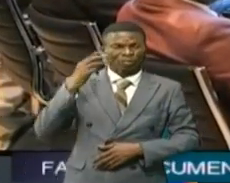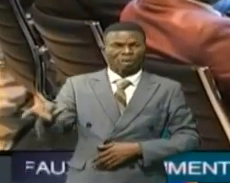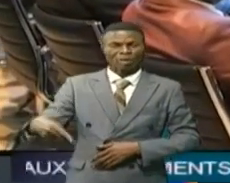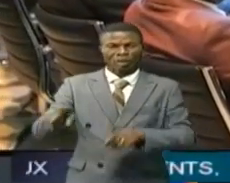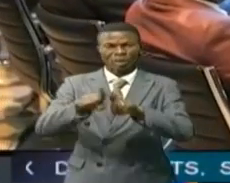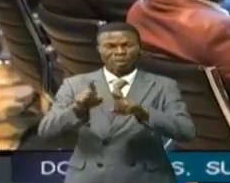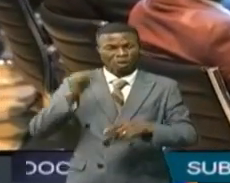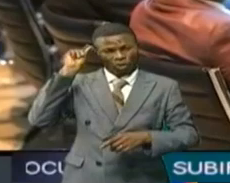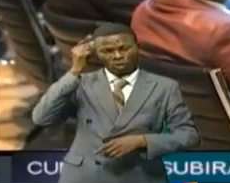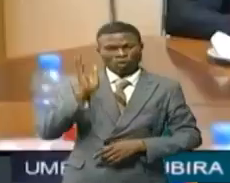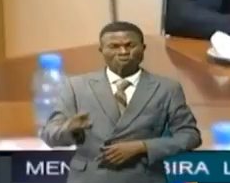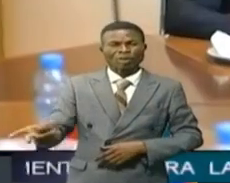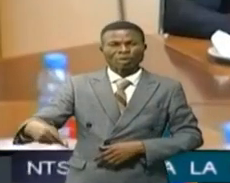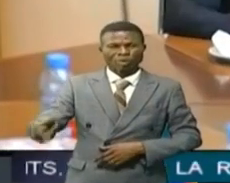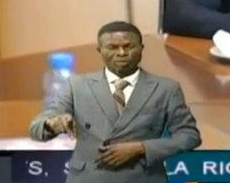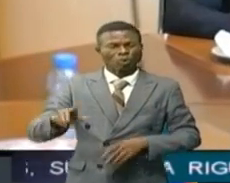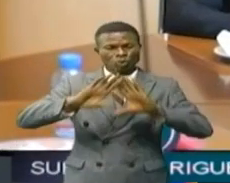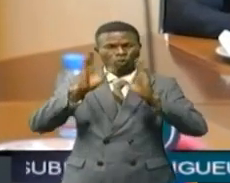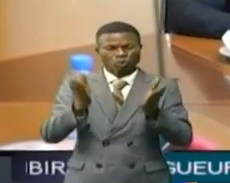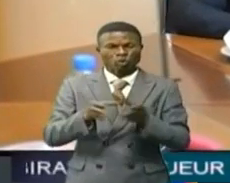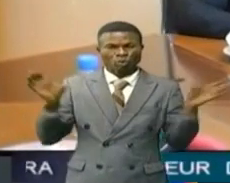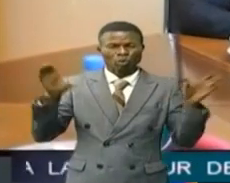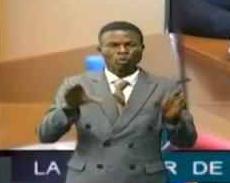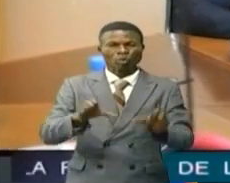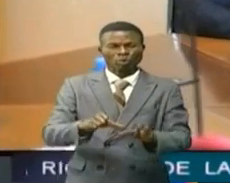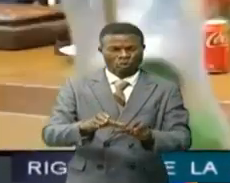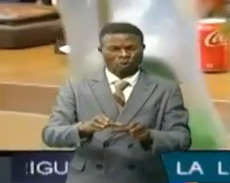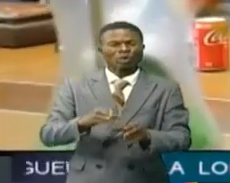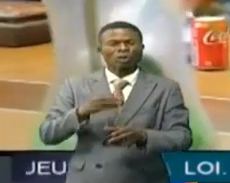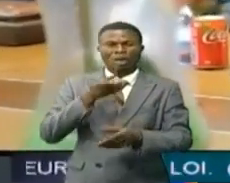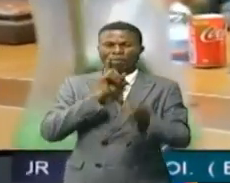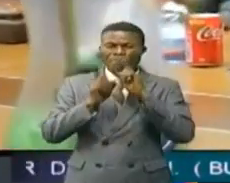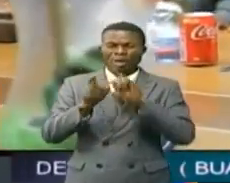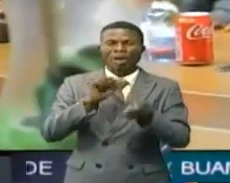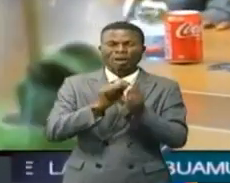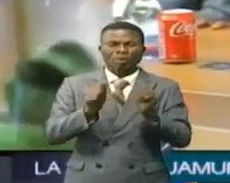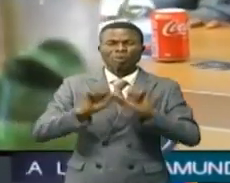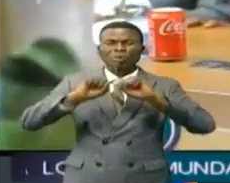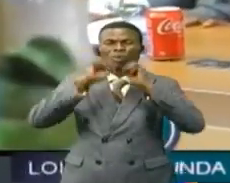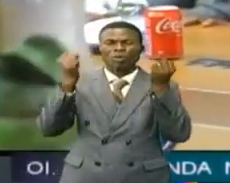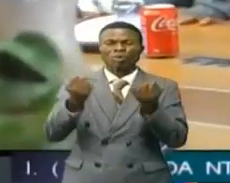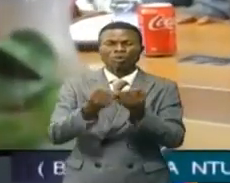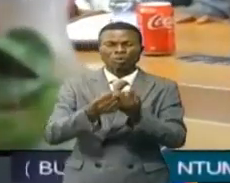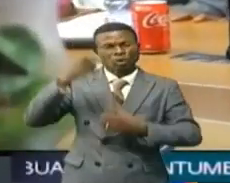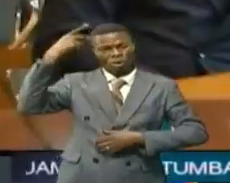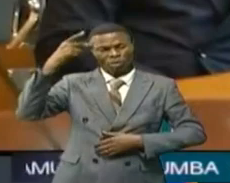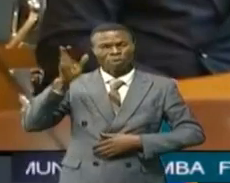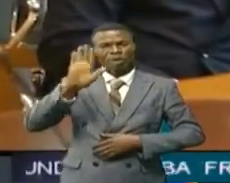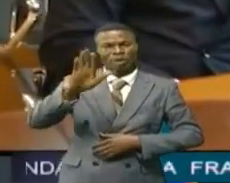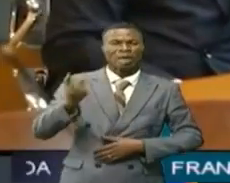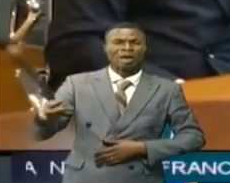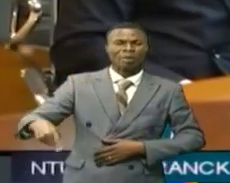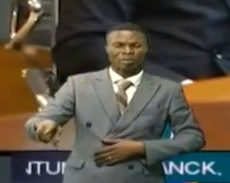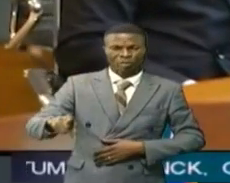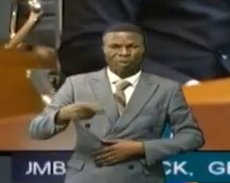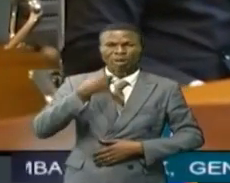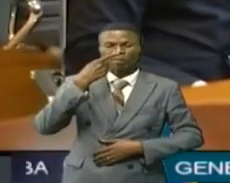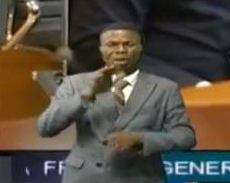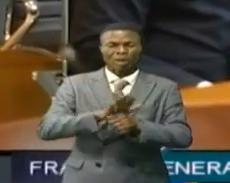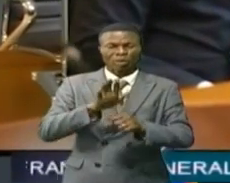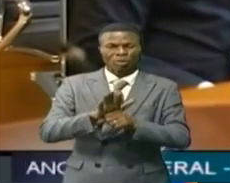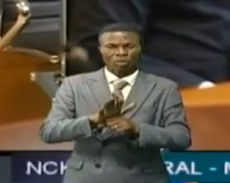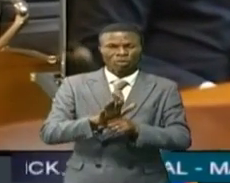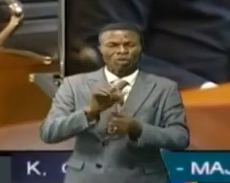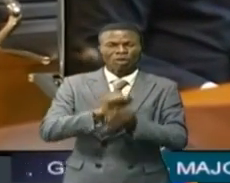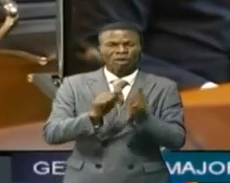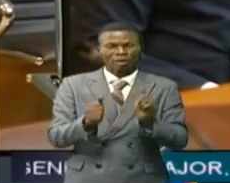et gouverneurs de province confondus, ont fait le tour de la situation sociopolitique de la province de la Tshuapa. Ils ont spécialement mis l'accent